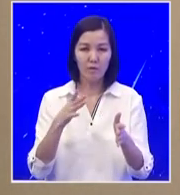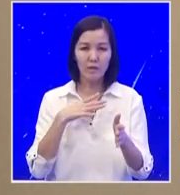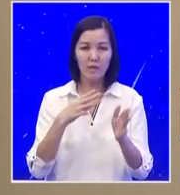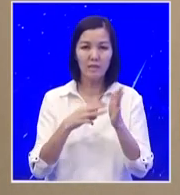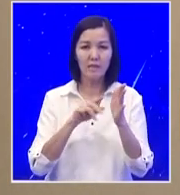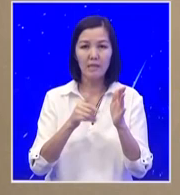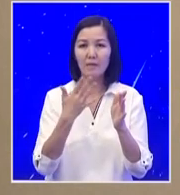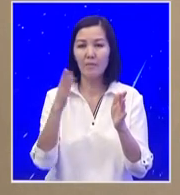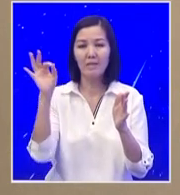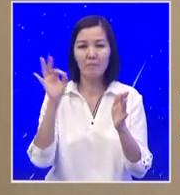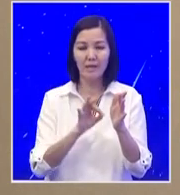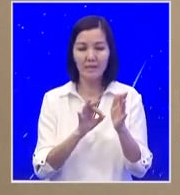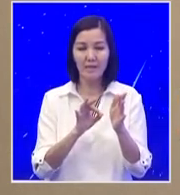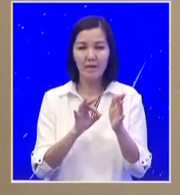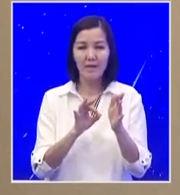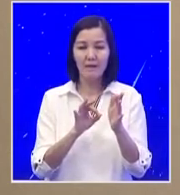6,5% кепілдіктер.